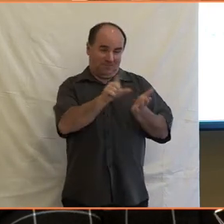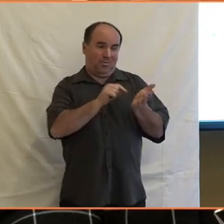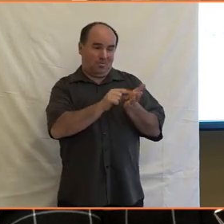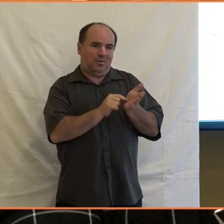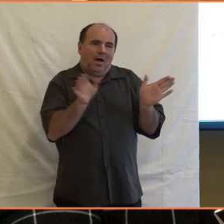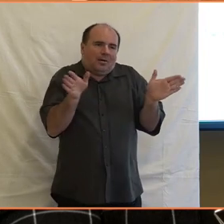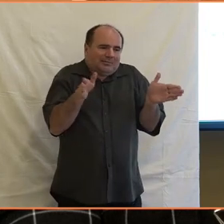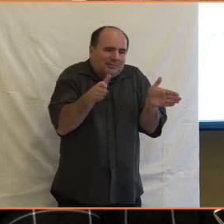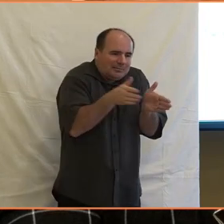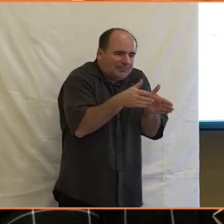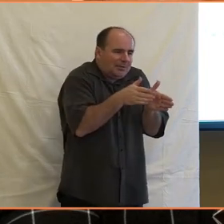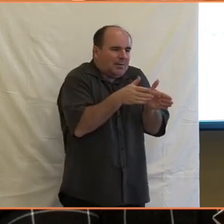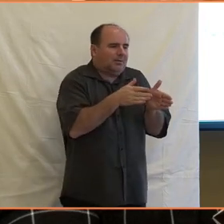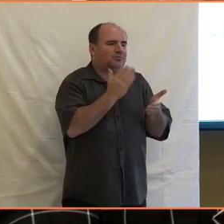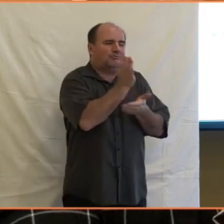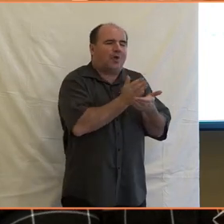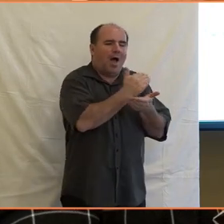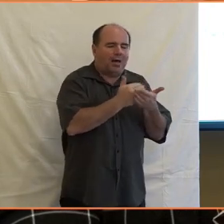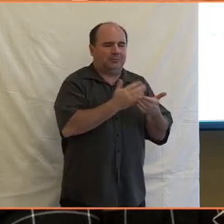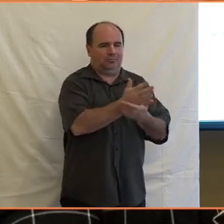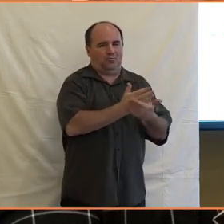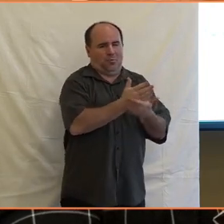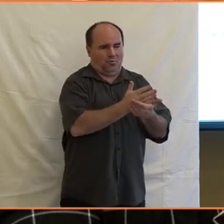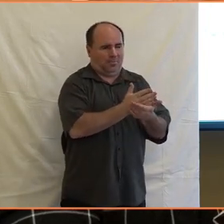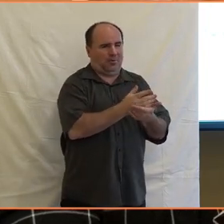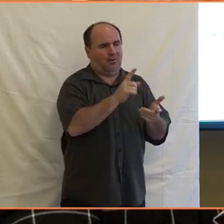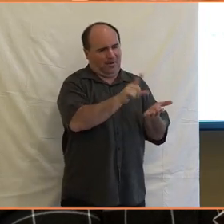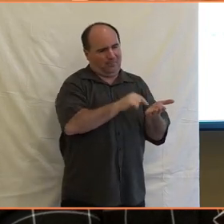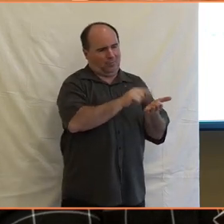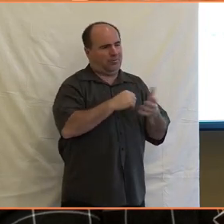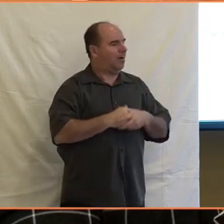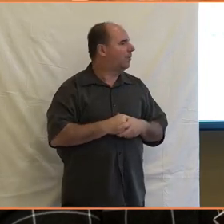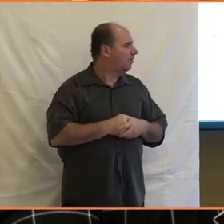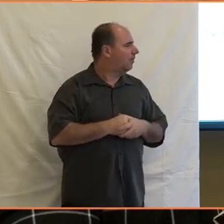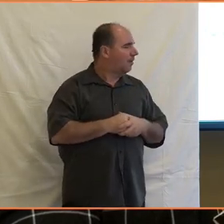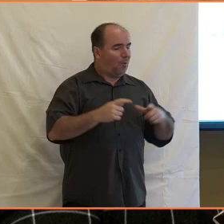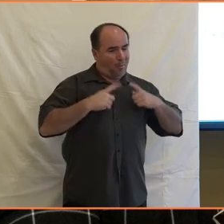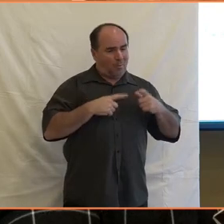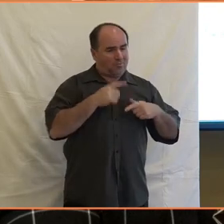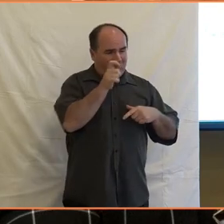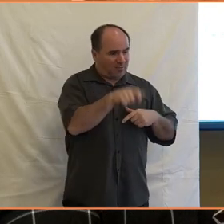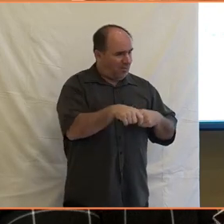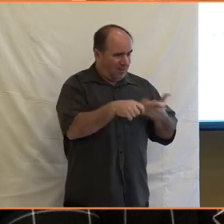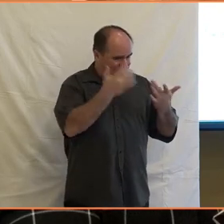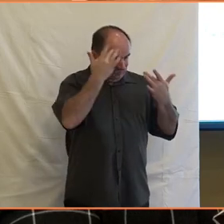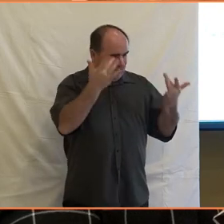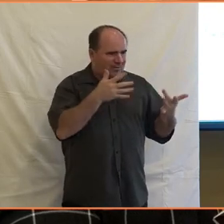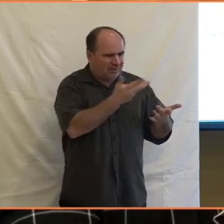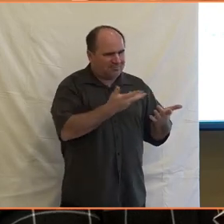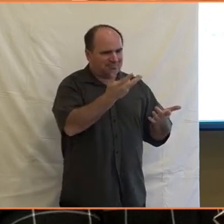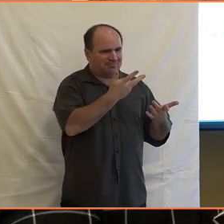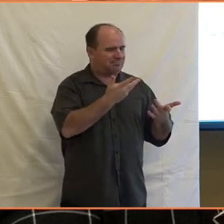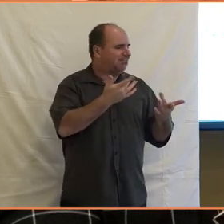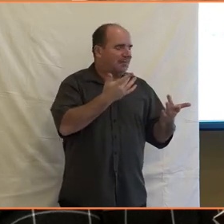A mimo vlastně tady tenhle úzký okruh potom ti uživatelé jsou bezradní nebo se tam raději nedostávají nebo poprosí třeba